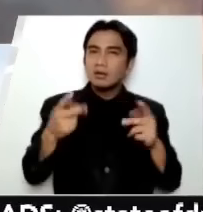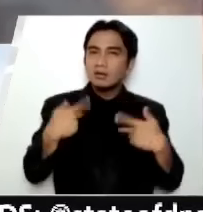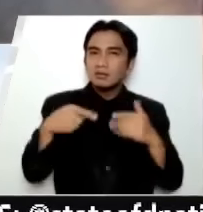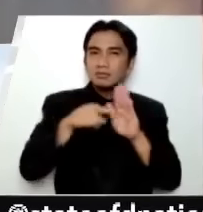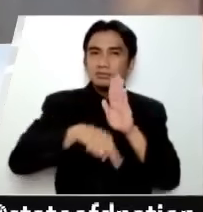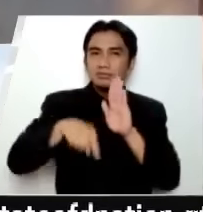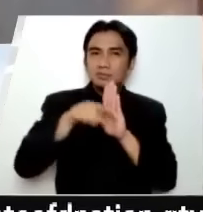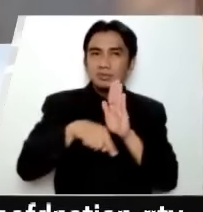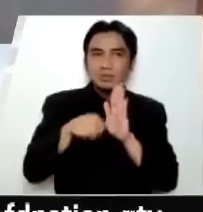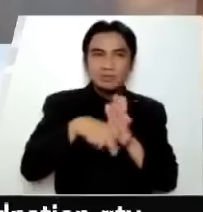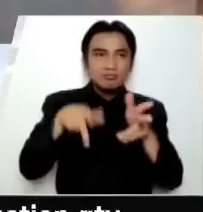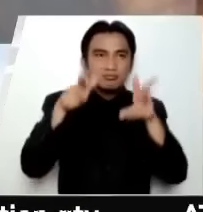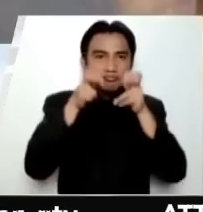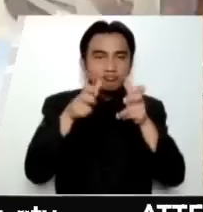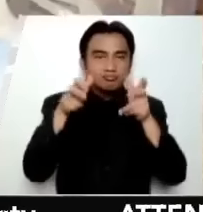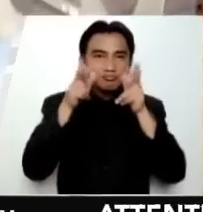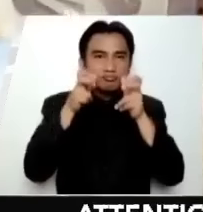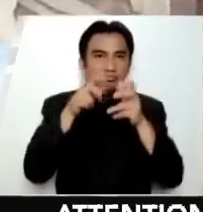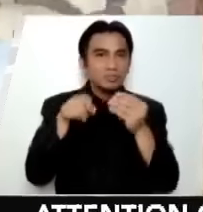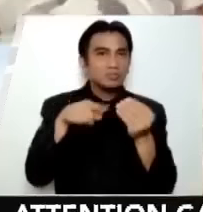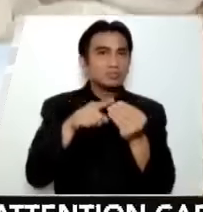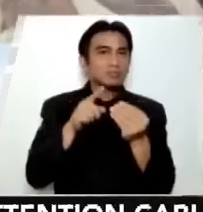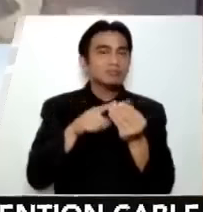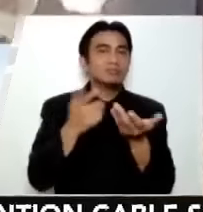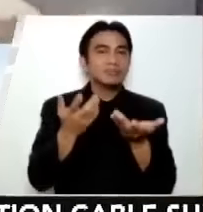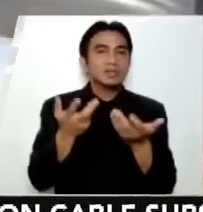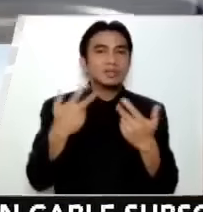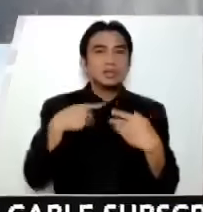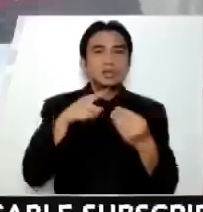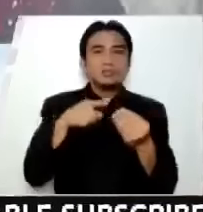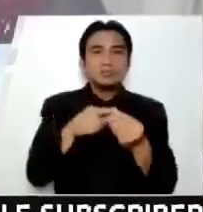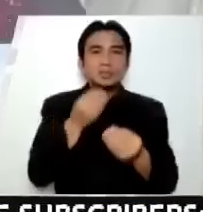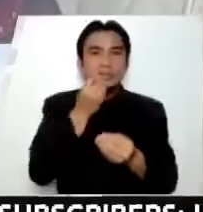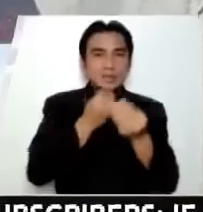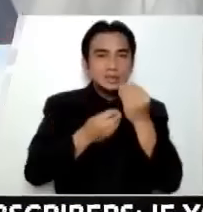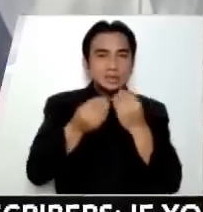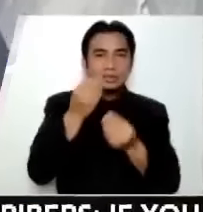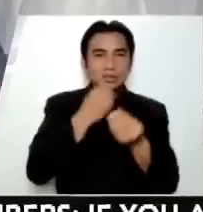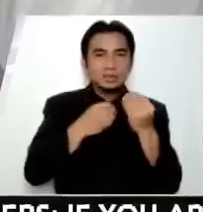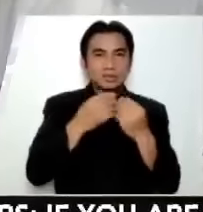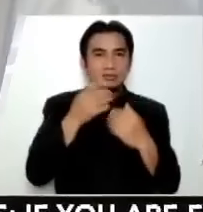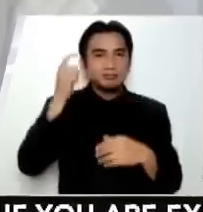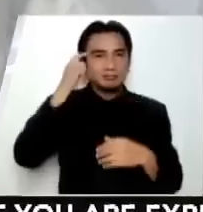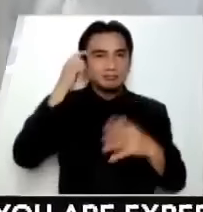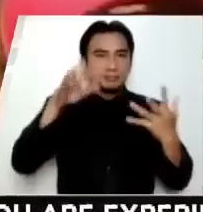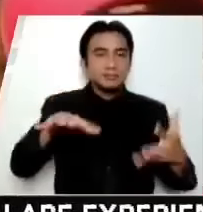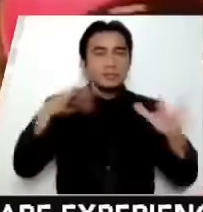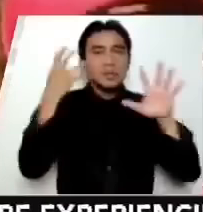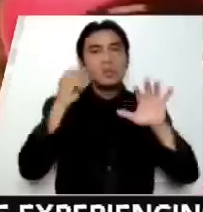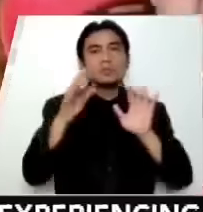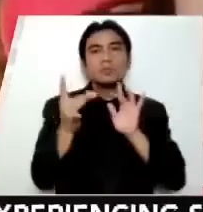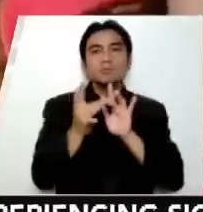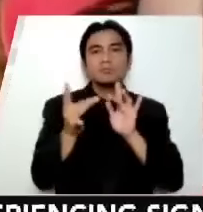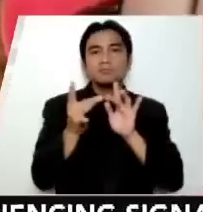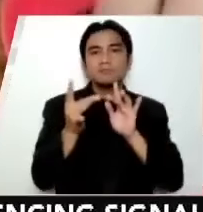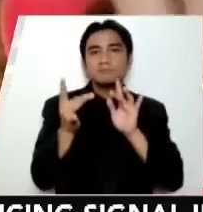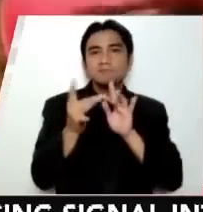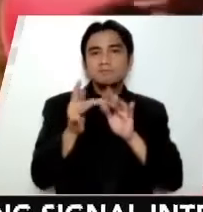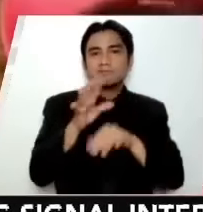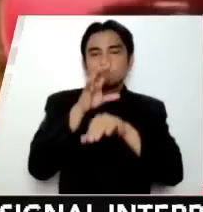mukbang tulad ng pagkakaroon ng eating disorder o internet Addiction Ian Cruz nagbabalita para sa GMA